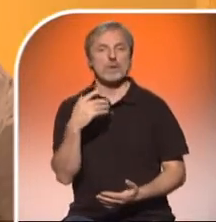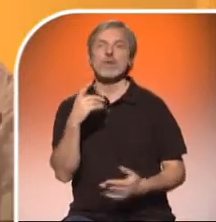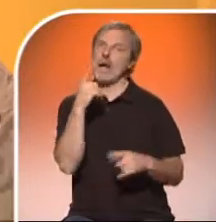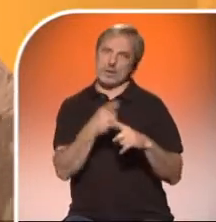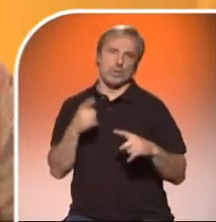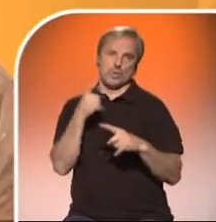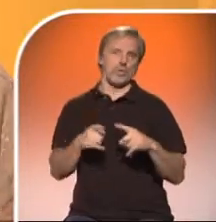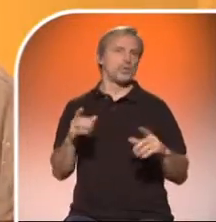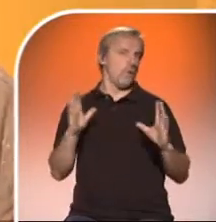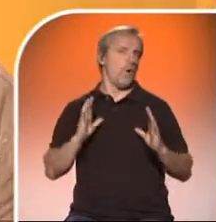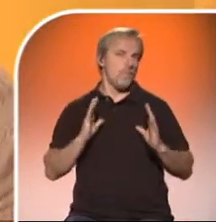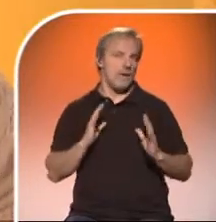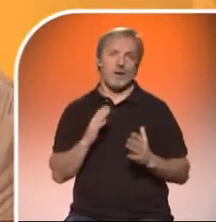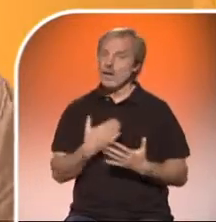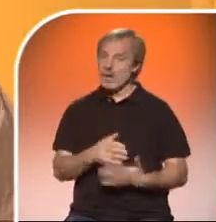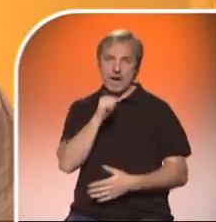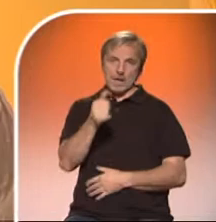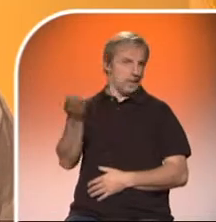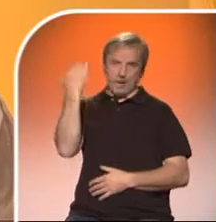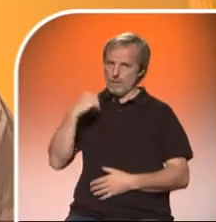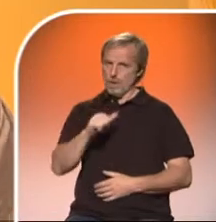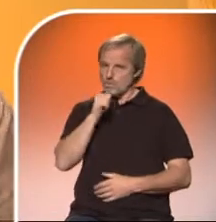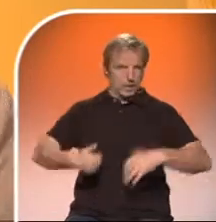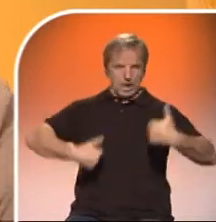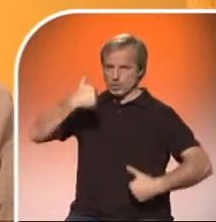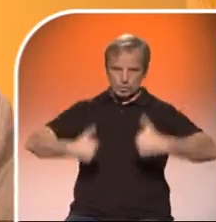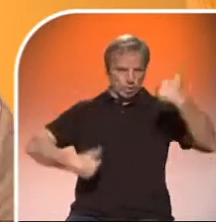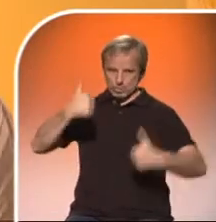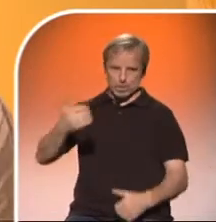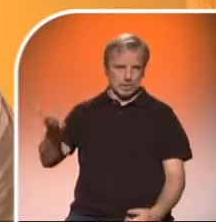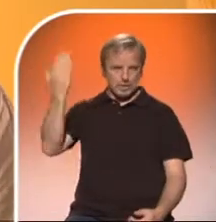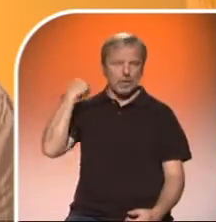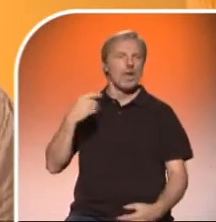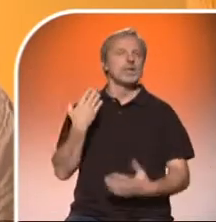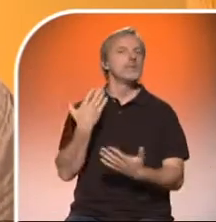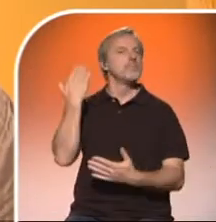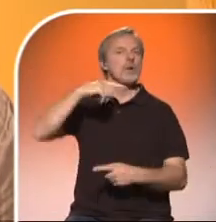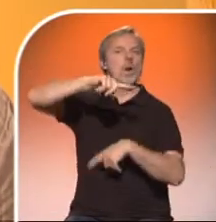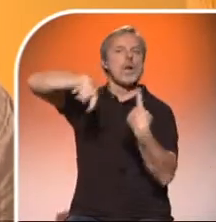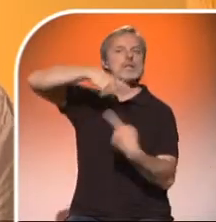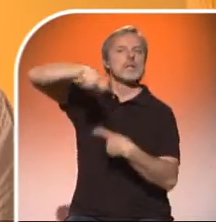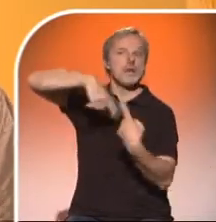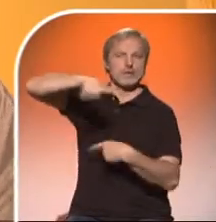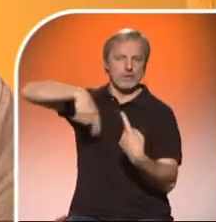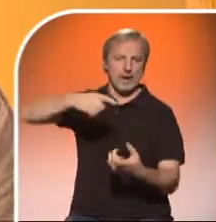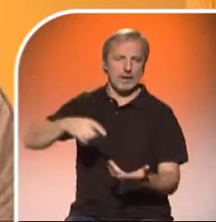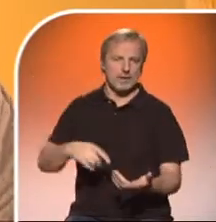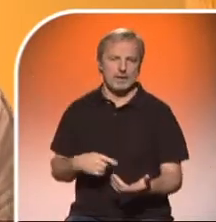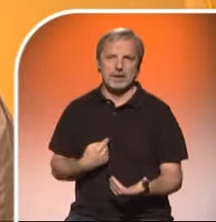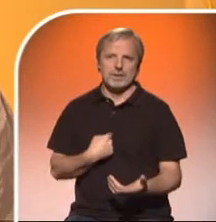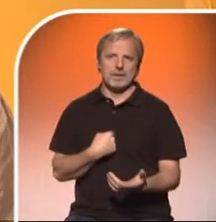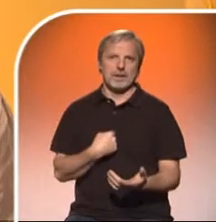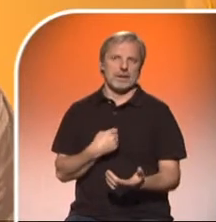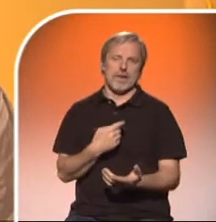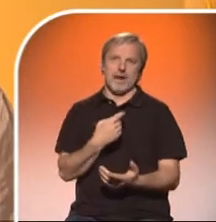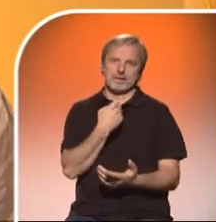Ale je to věc, kterou jsem ještě nikdy nedělal. Já jsem takhle v žádný soutěži nikdy nebyl. Předtím, jak byl Stardance, tak jsem říkal, když nevím, tak točím na